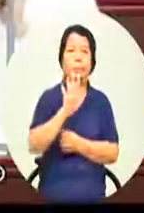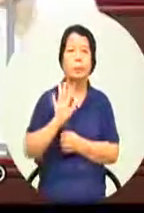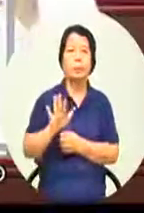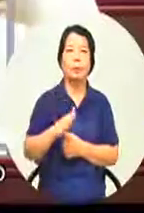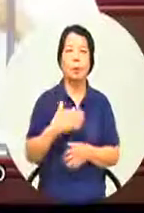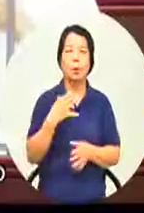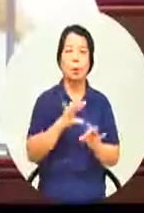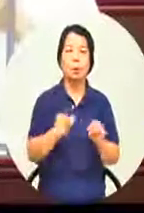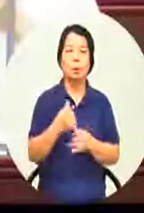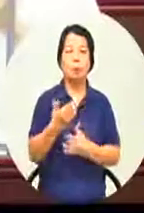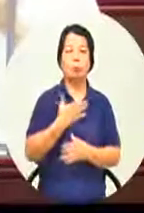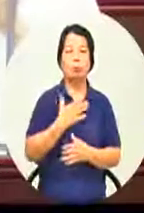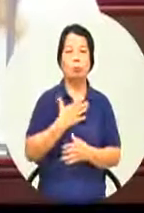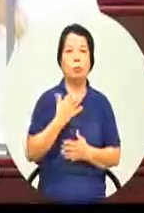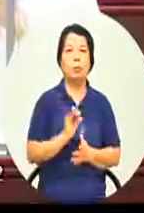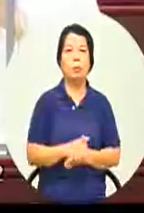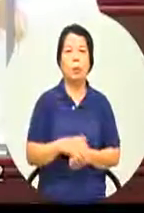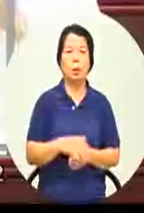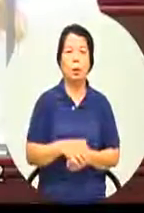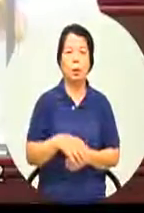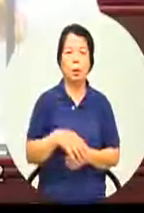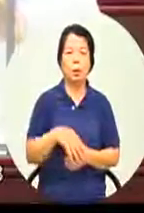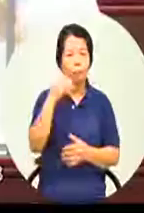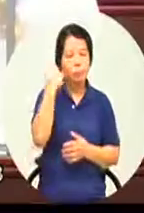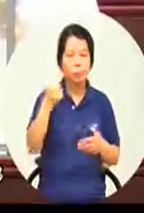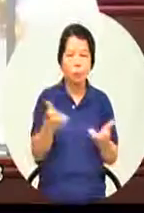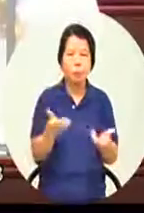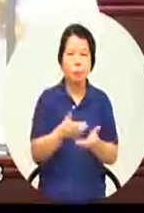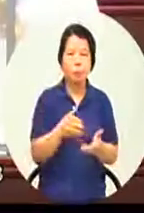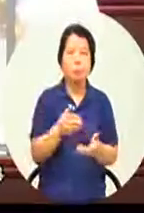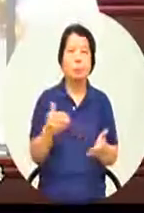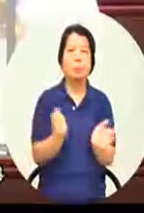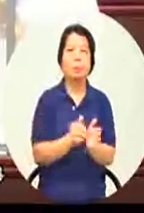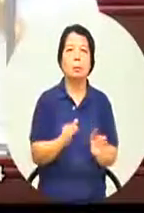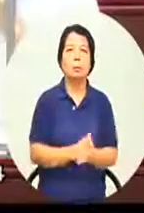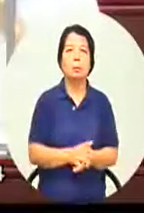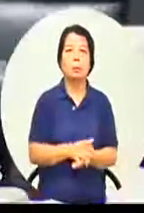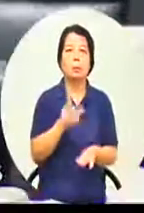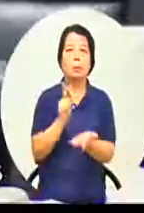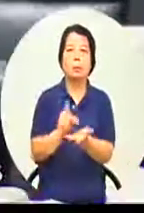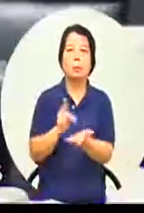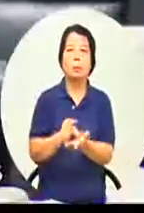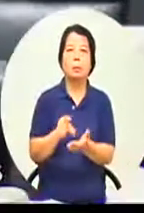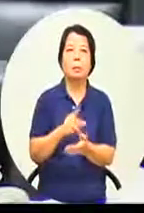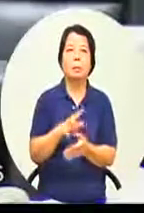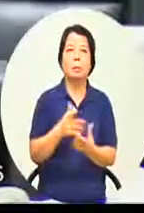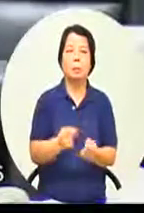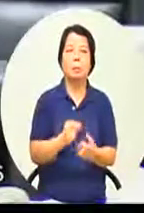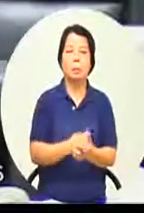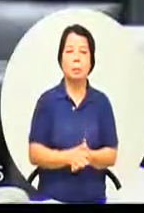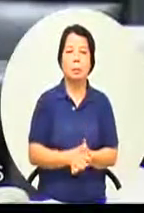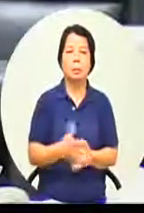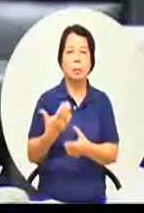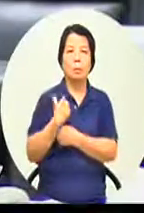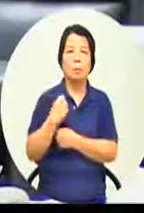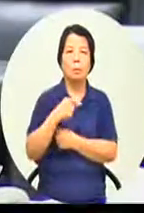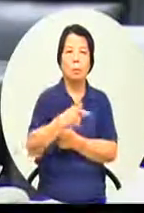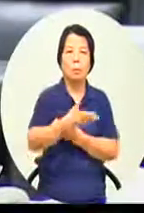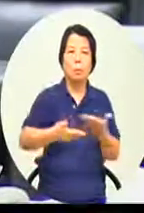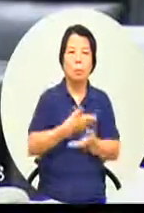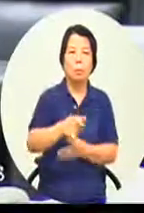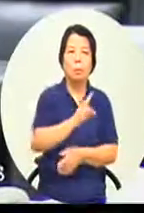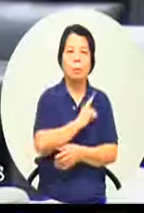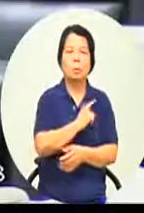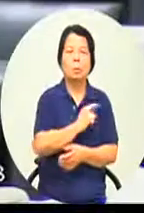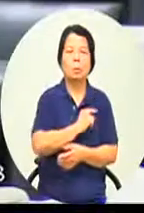我们的，那当然早就已经把它开辟完了。 就是、啊，你没得借吗？你们也都用借的啊？ 就是在军方的沟通，他们有他们